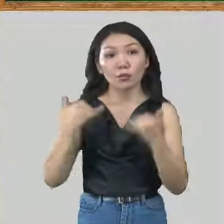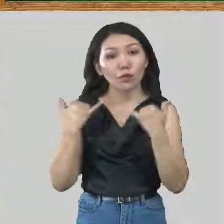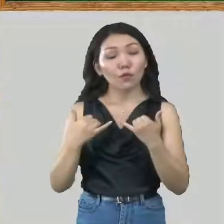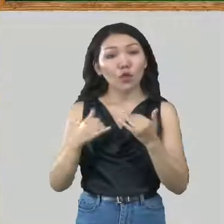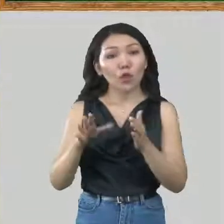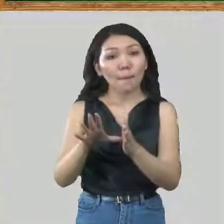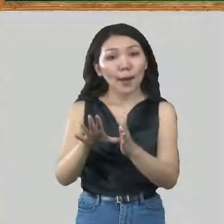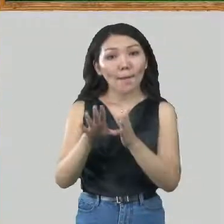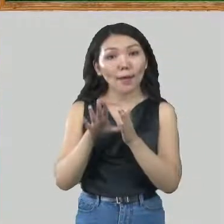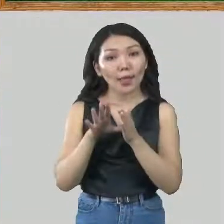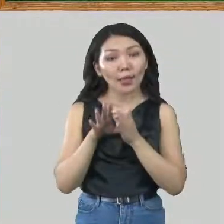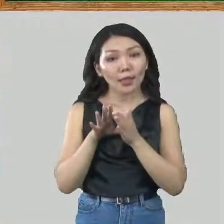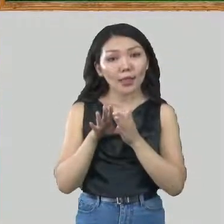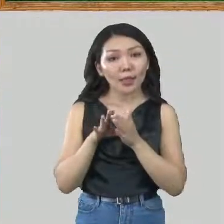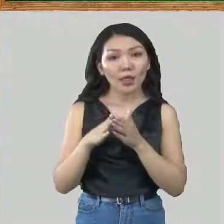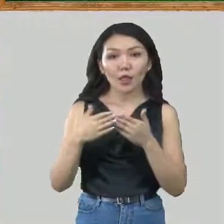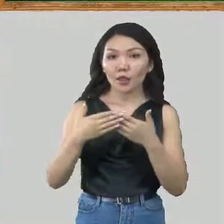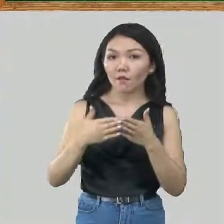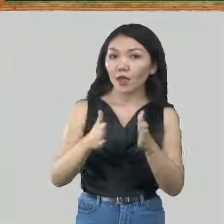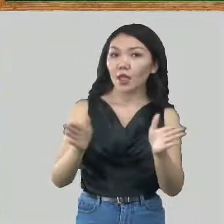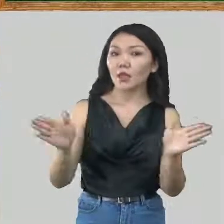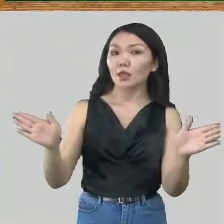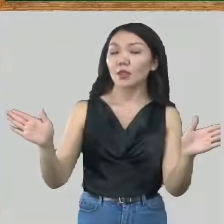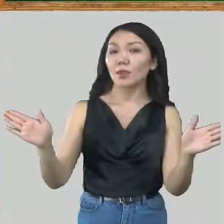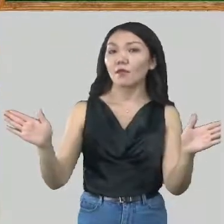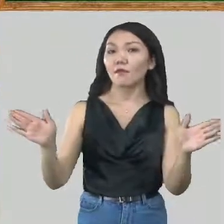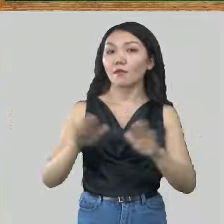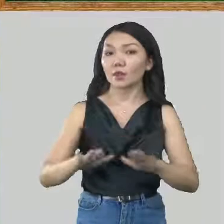помоги, двери детям отвори.